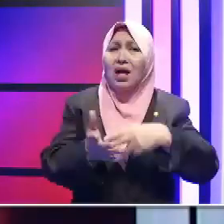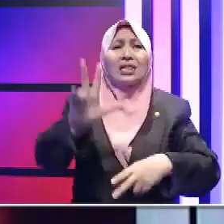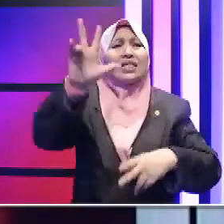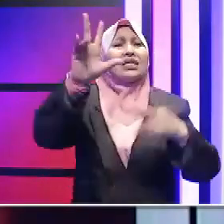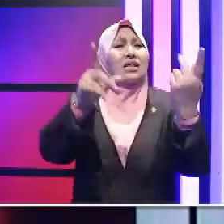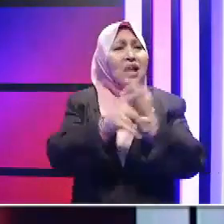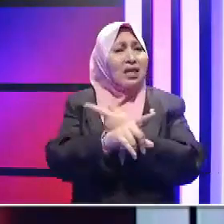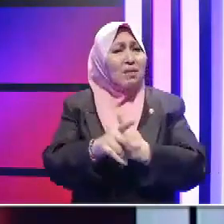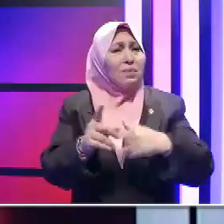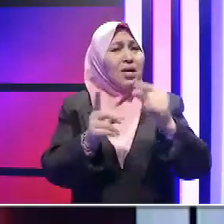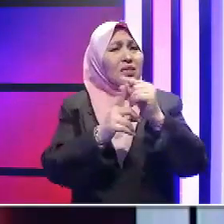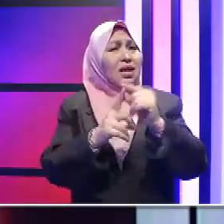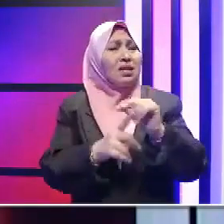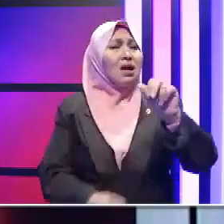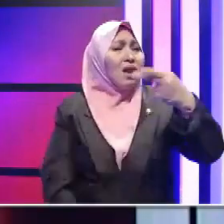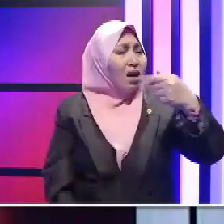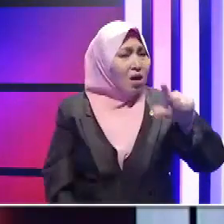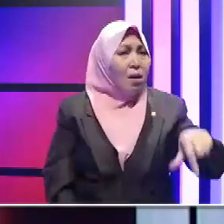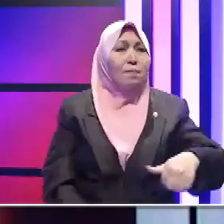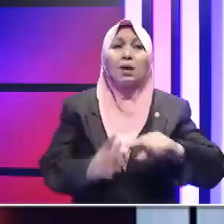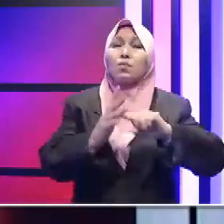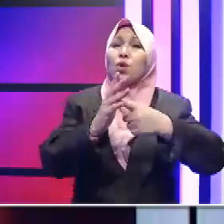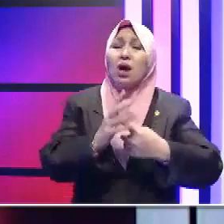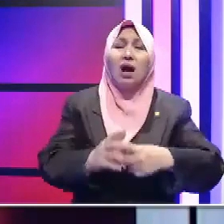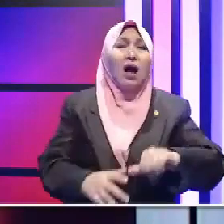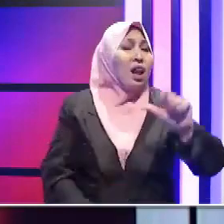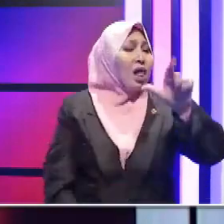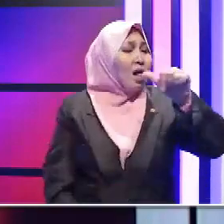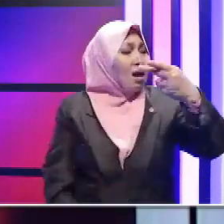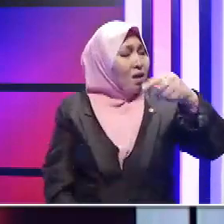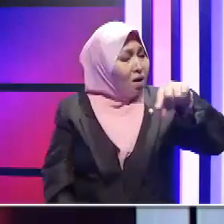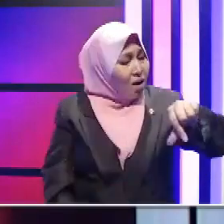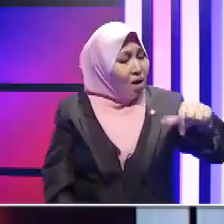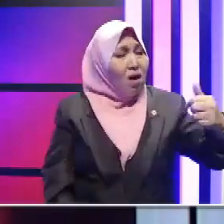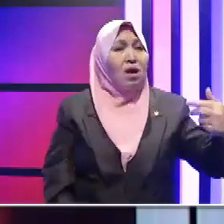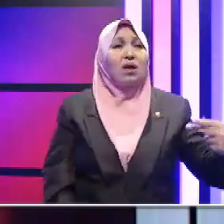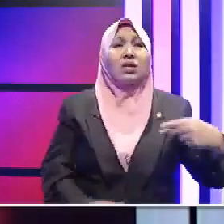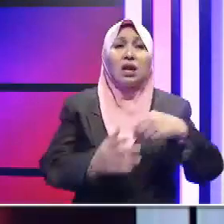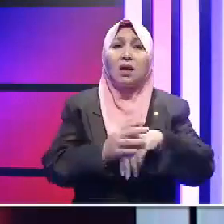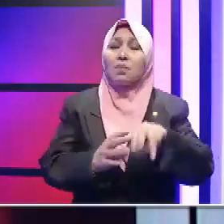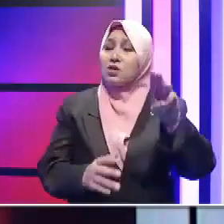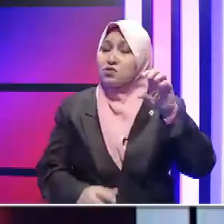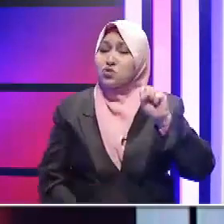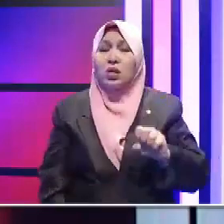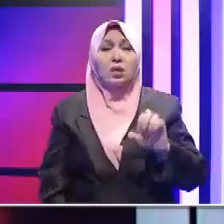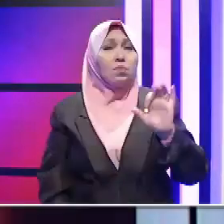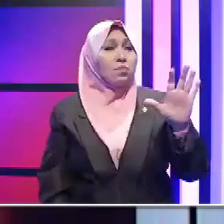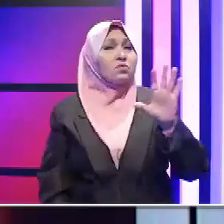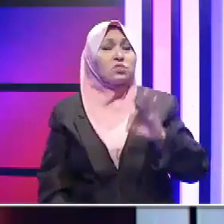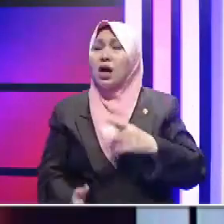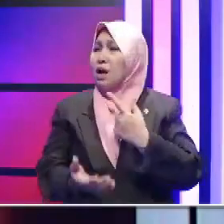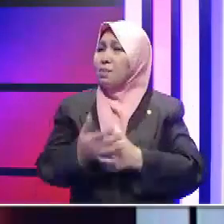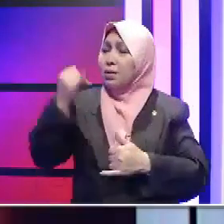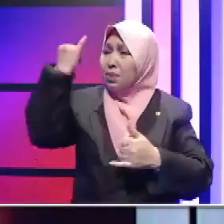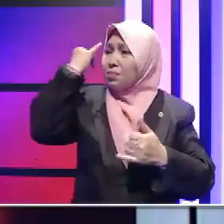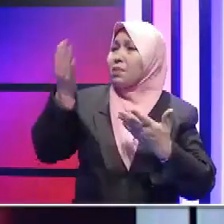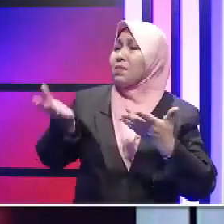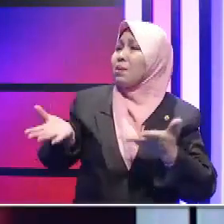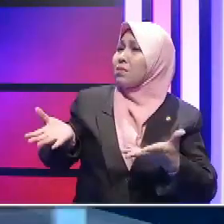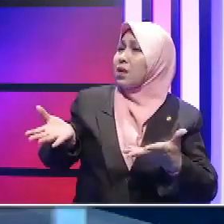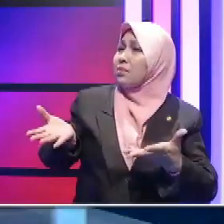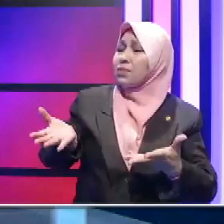perkataan Al khodry permulaan surah al-haqqah ini dalam halaman yang ke-56 aku pandangan Ustaz croce